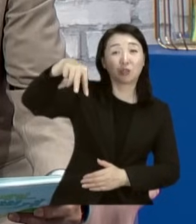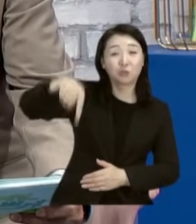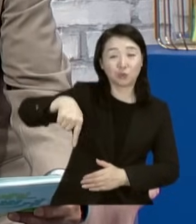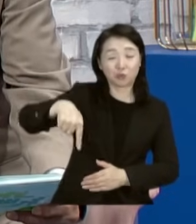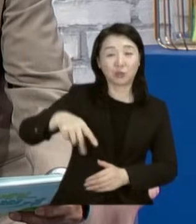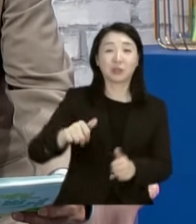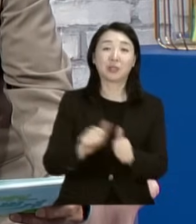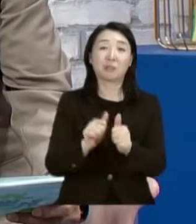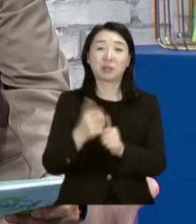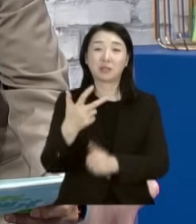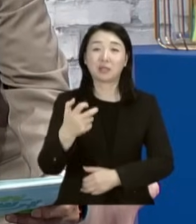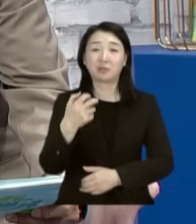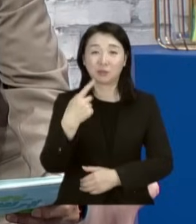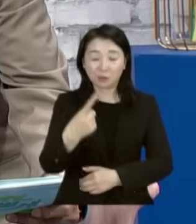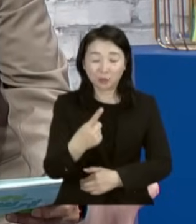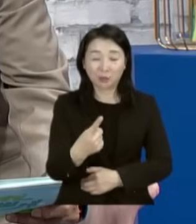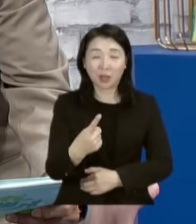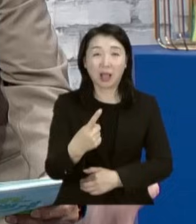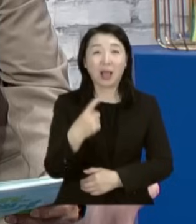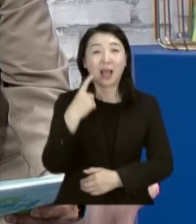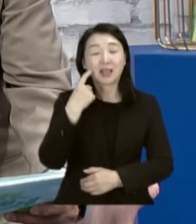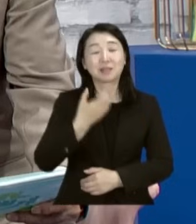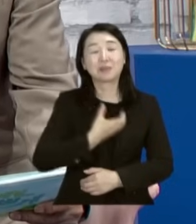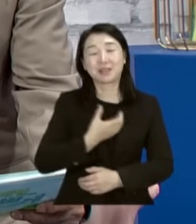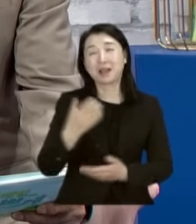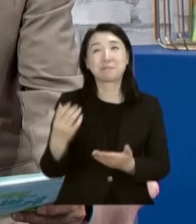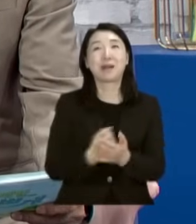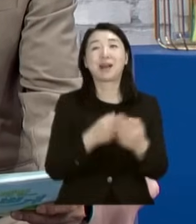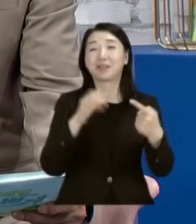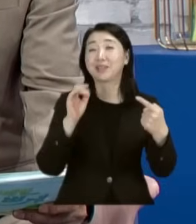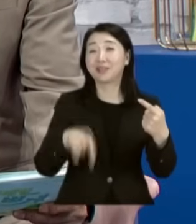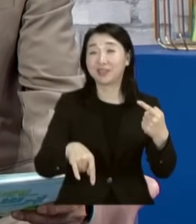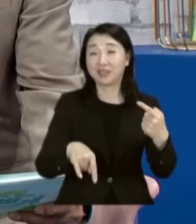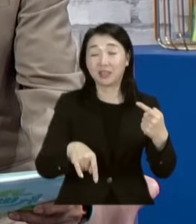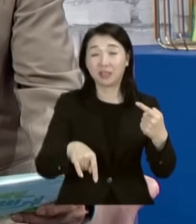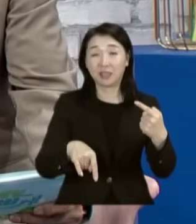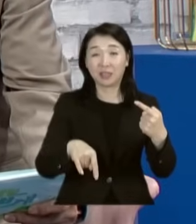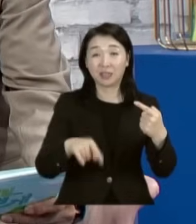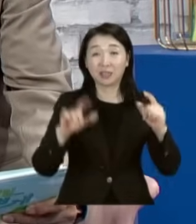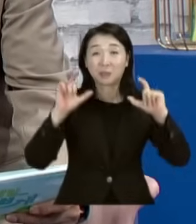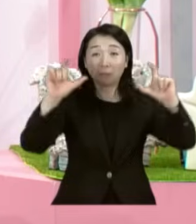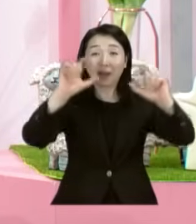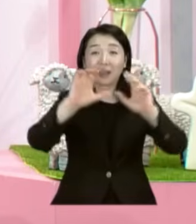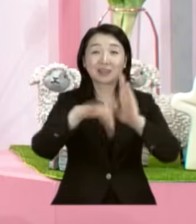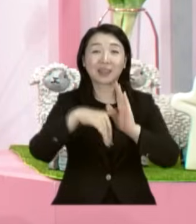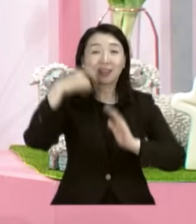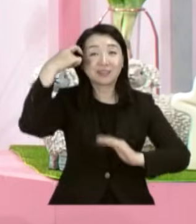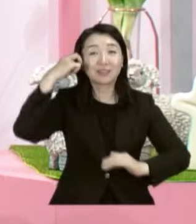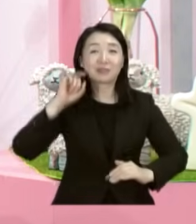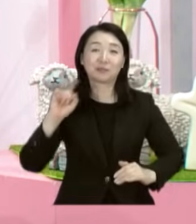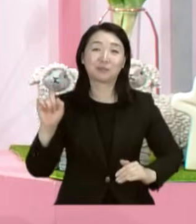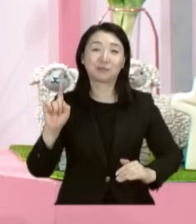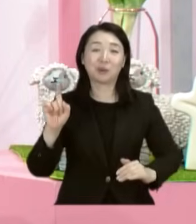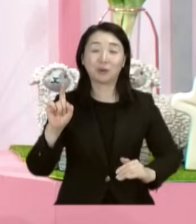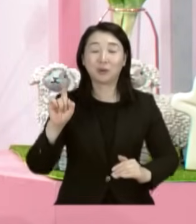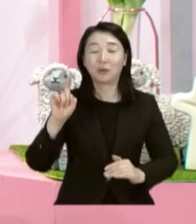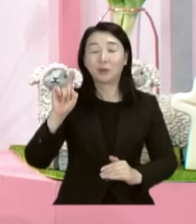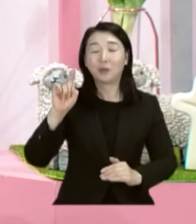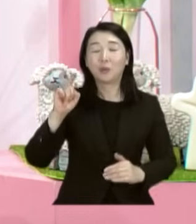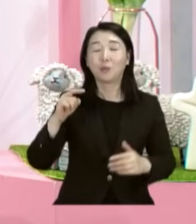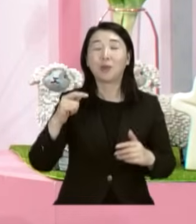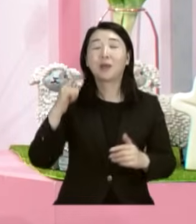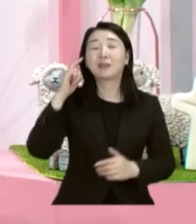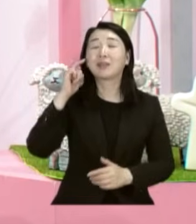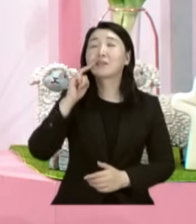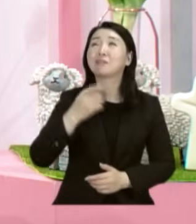급 네네 금 챔네 맞습니다 그때 그때 어땠어요 이렇게 결정 딱 났을 때 어 우선은 너무 사실 상상만